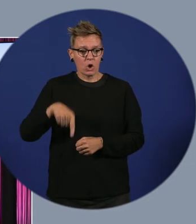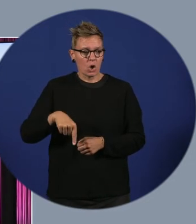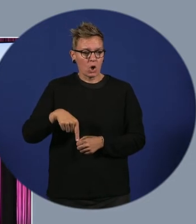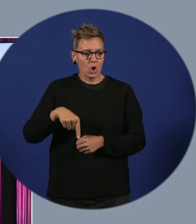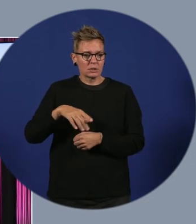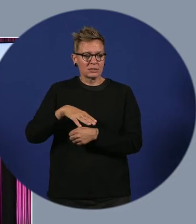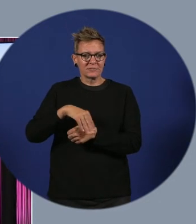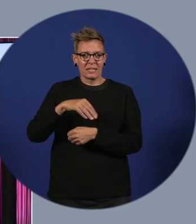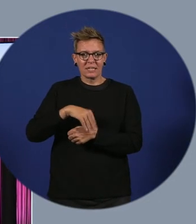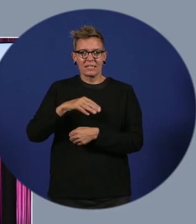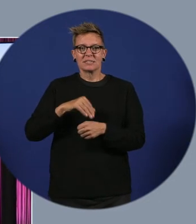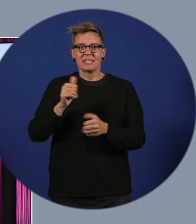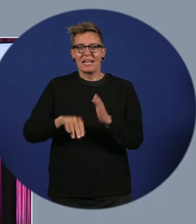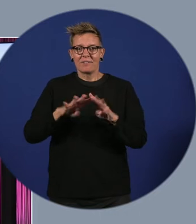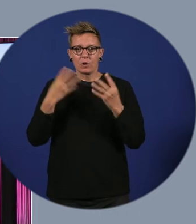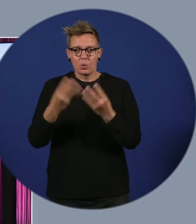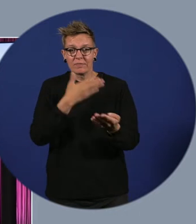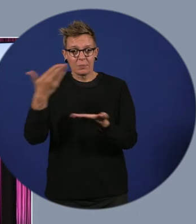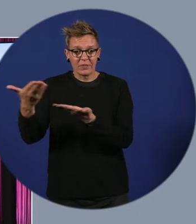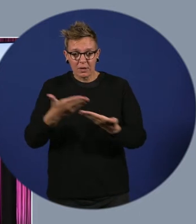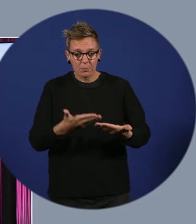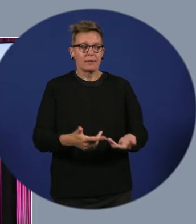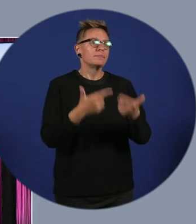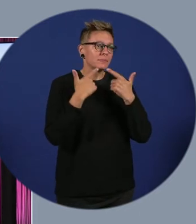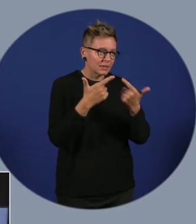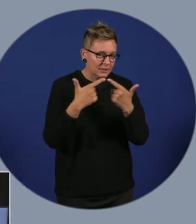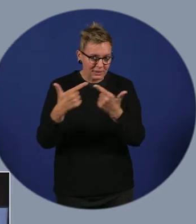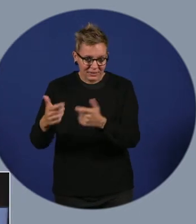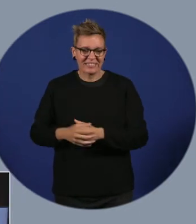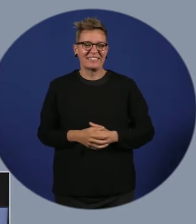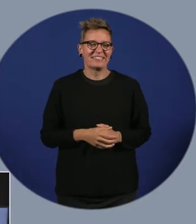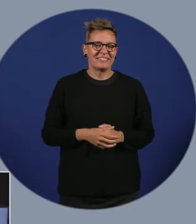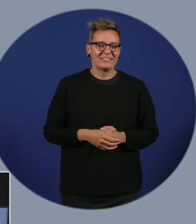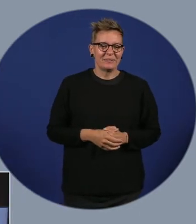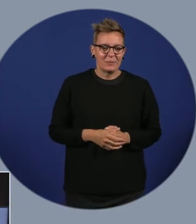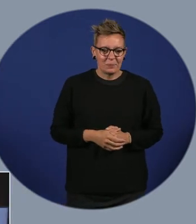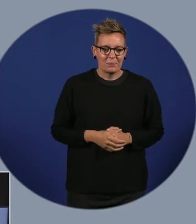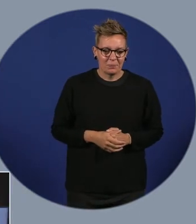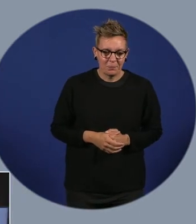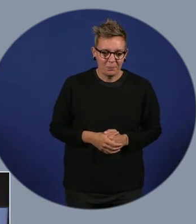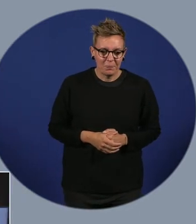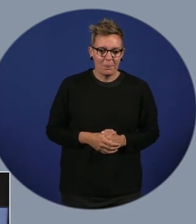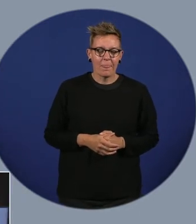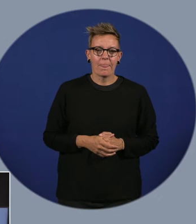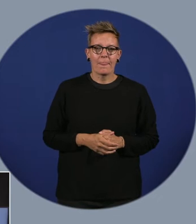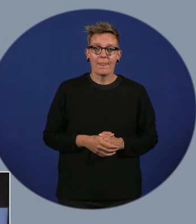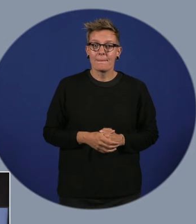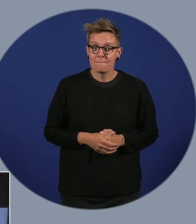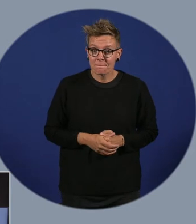Varmt välkomna. Tack. Tackar. Ska vi se här. Varsågoda. Ska vi se här. Det